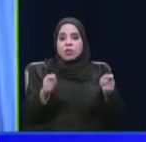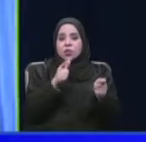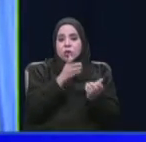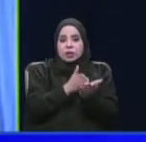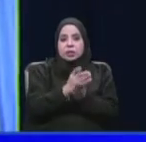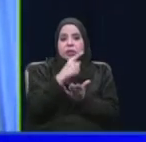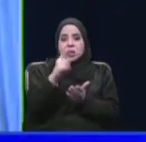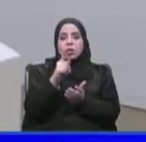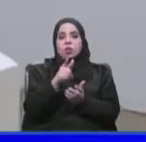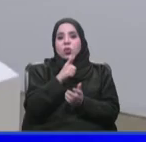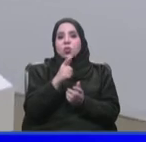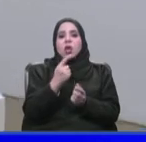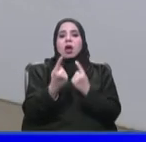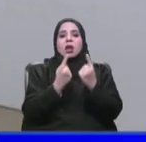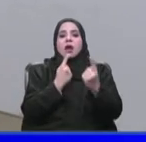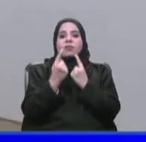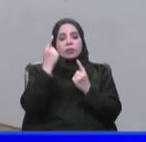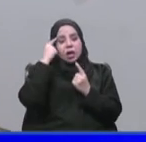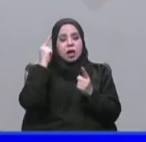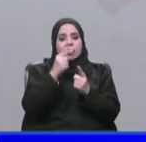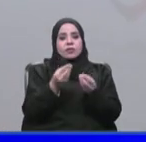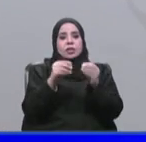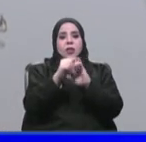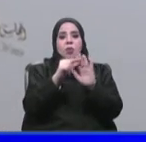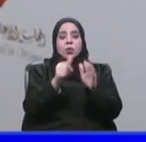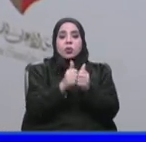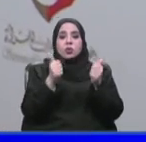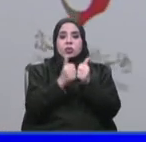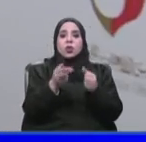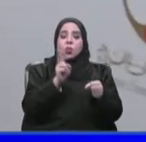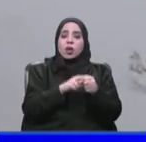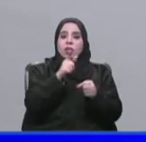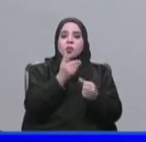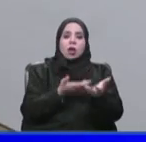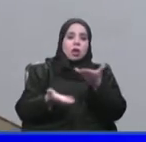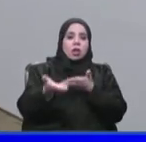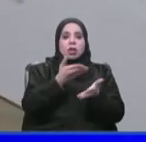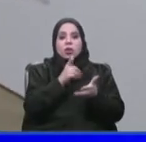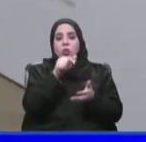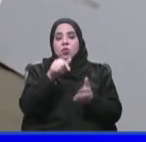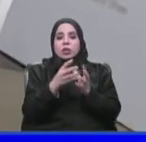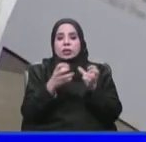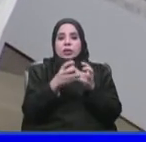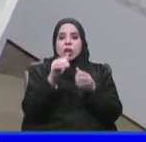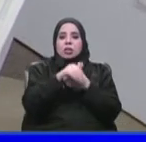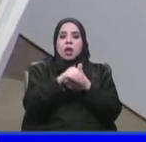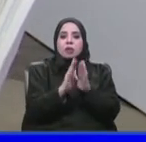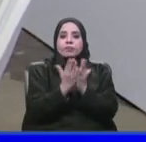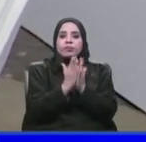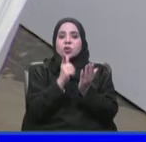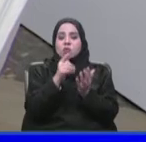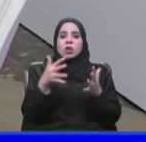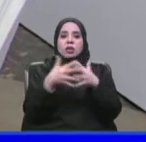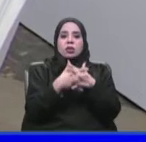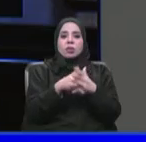في التعاطي إعلاميا مع الشأن الأسري، مشيدا بحرص المجلس على مشاورة الإعلاميين في محتوى الدليل في إطار التشاركية المبنية